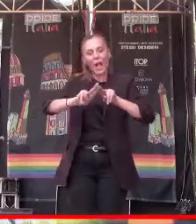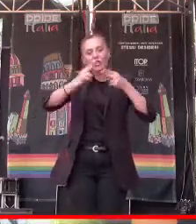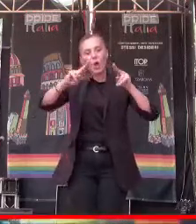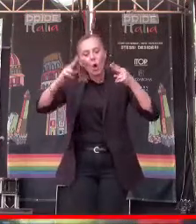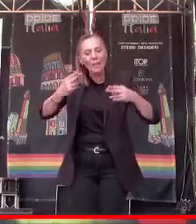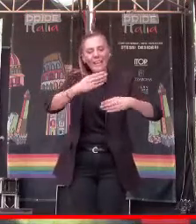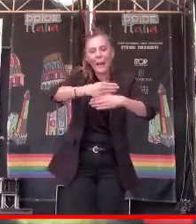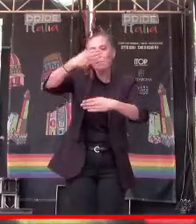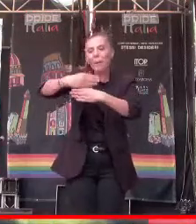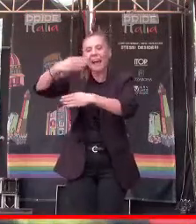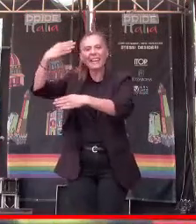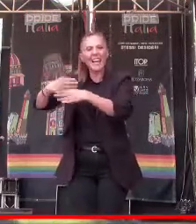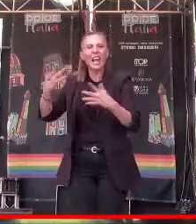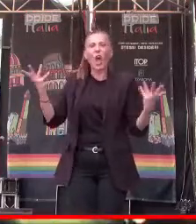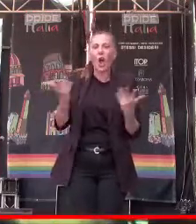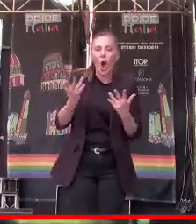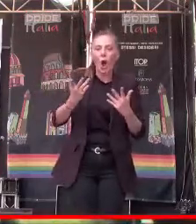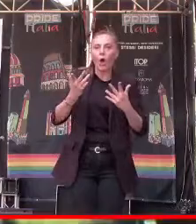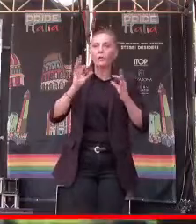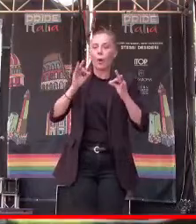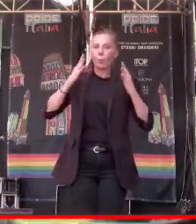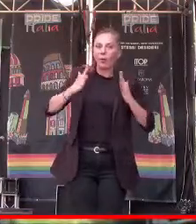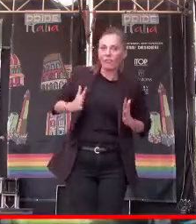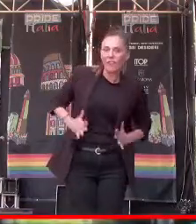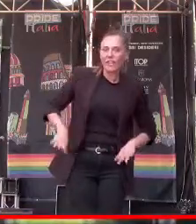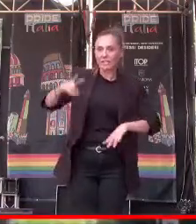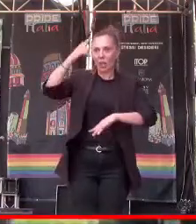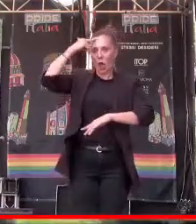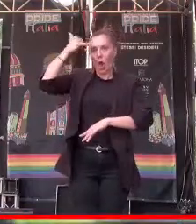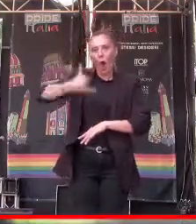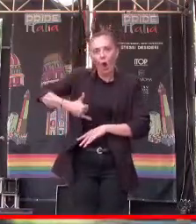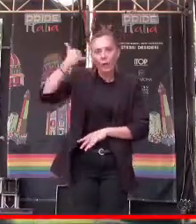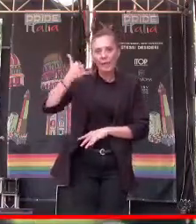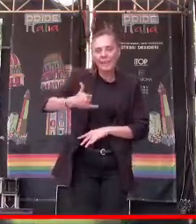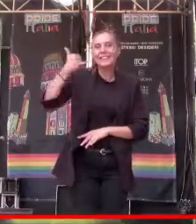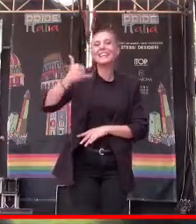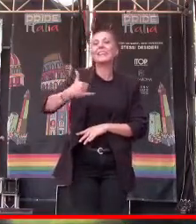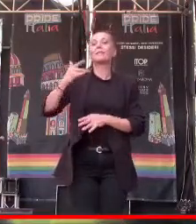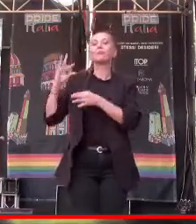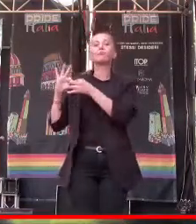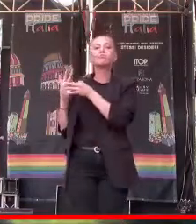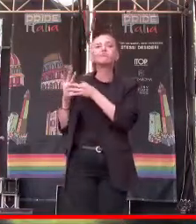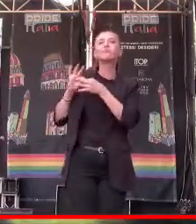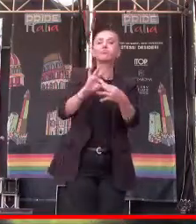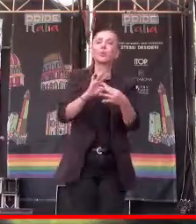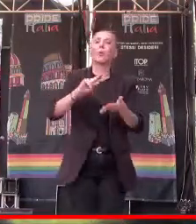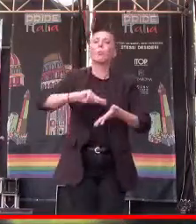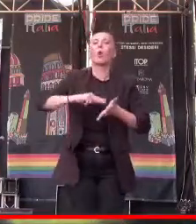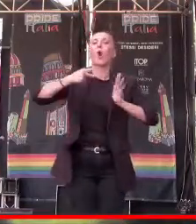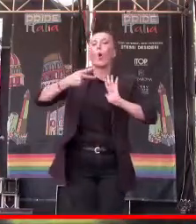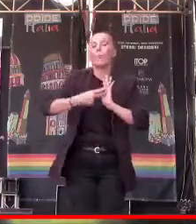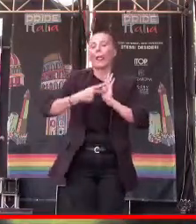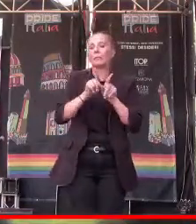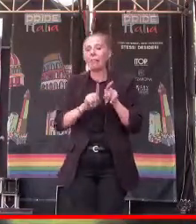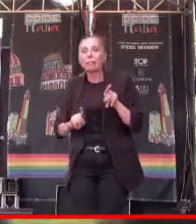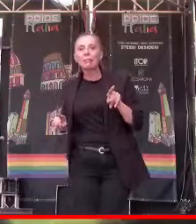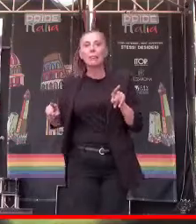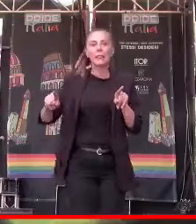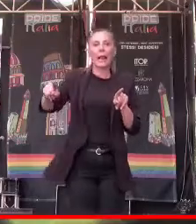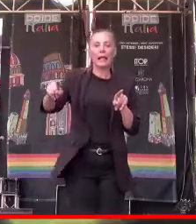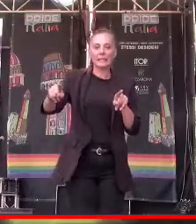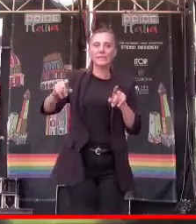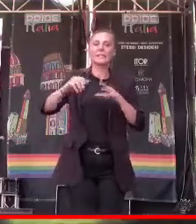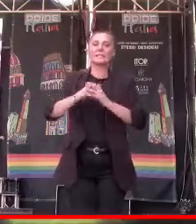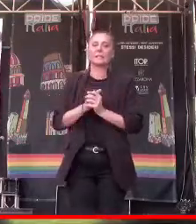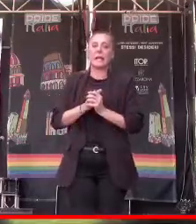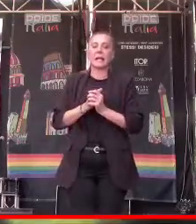di cosa si tratta, barriere sia fisiche sia cognitive, legate a problemi trasversali,